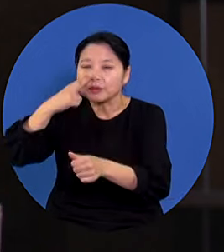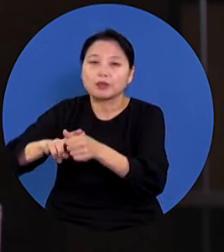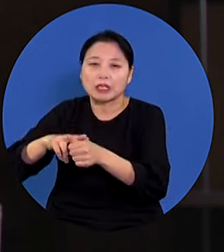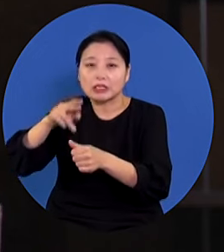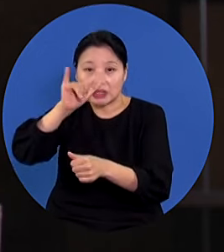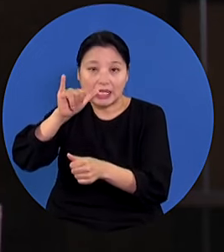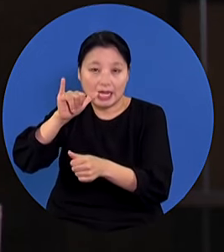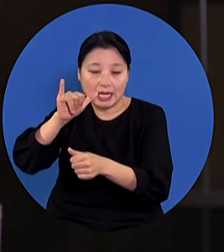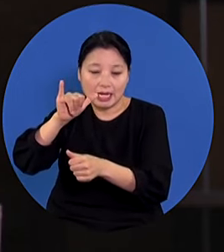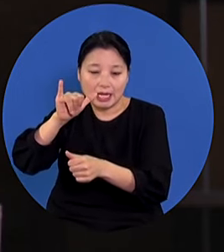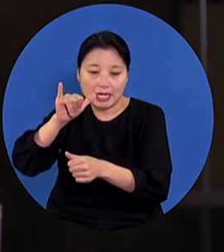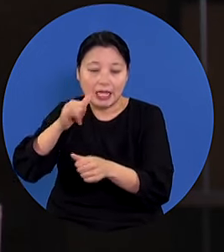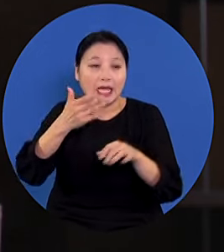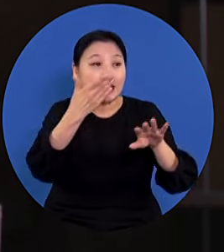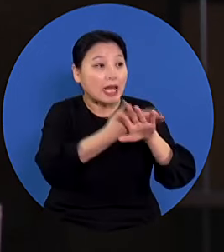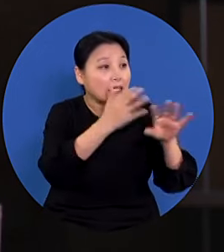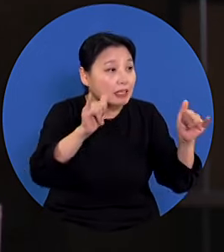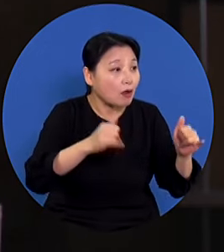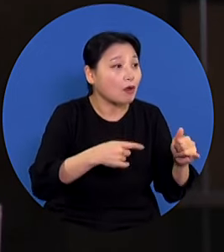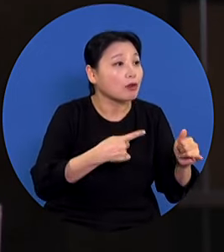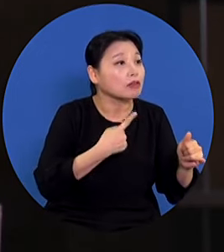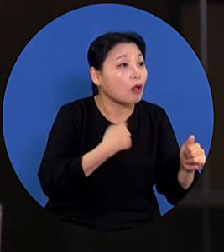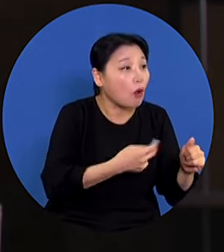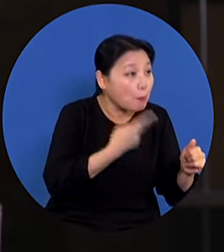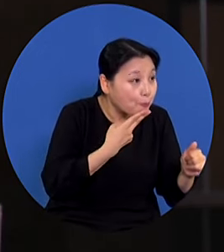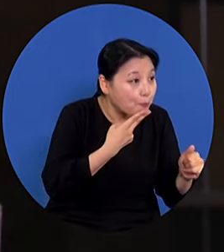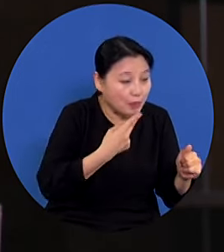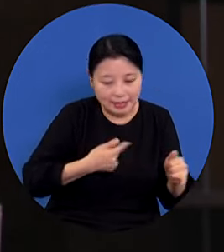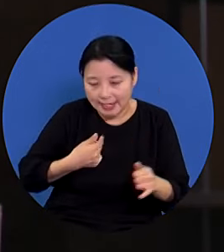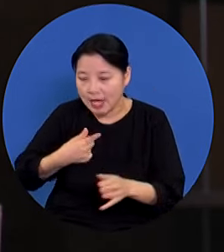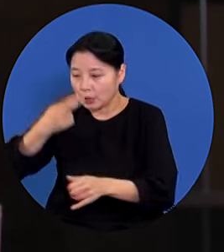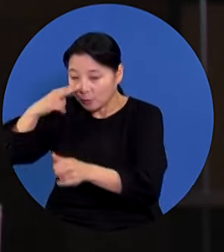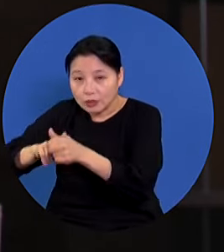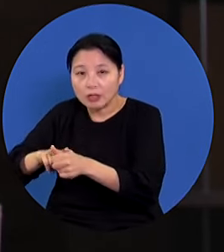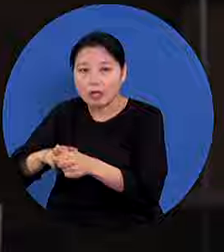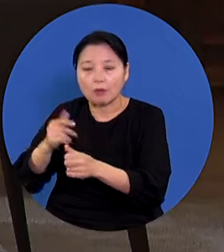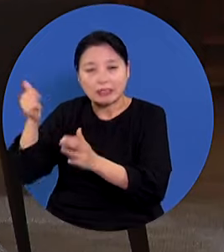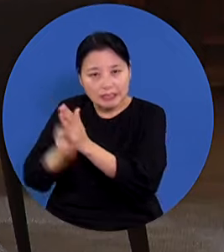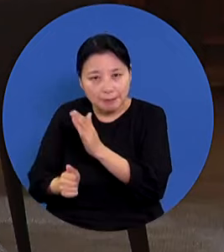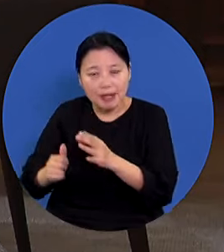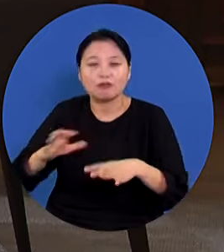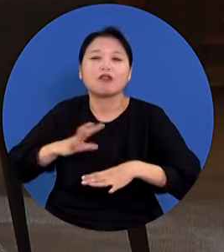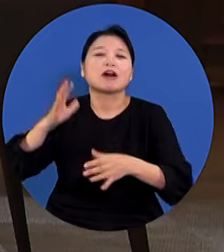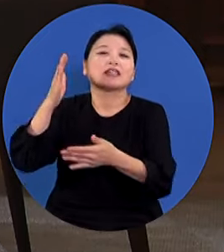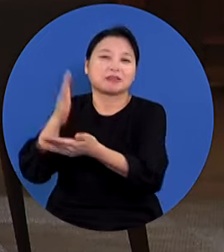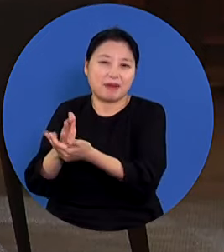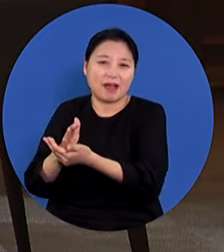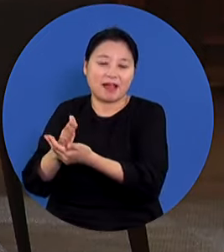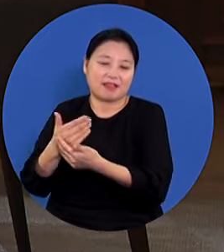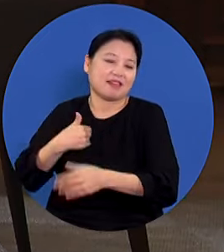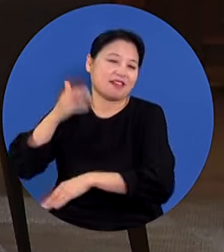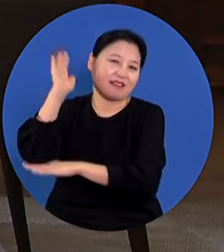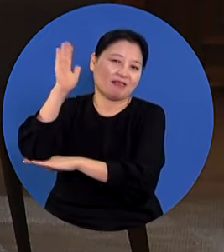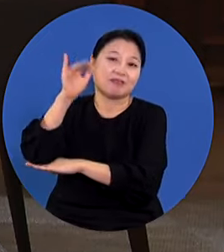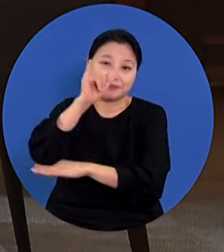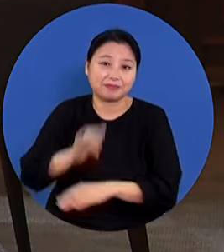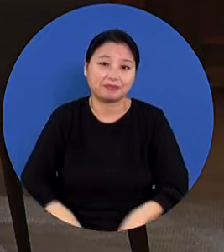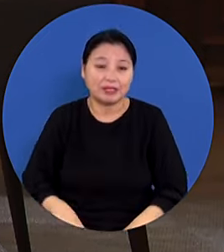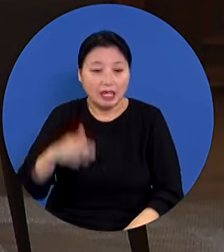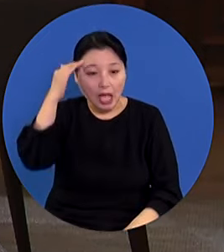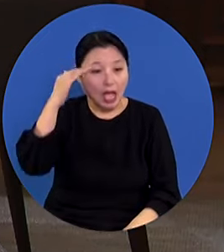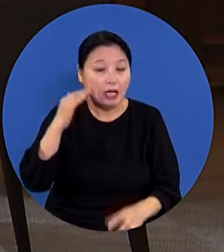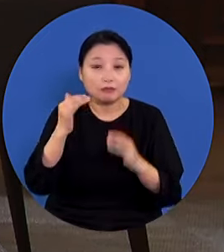필수적으로 남들이 안 해본 거 도전하고 실패를 두려워하지 말아야 한다. 예, 예. 이제 조금씩 우리 사회에 그런